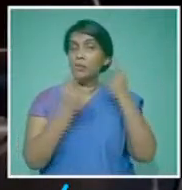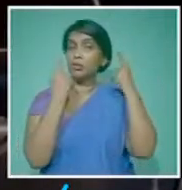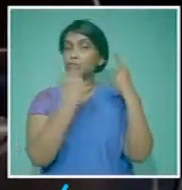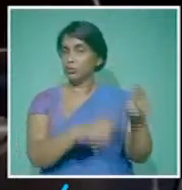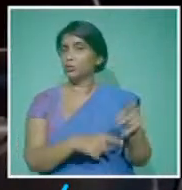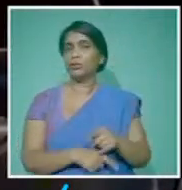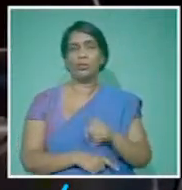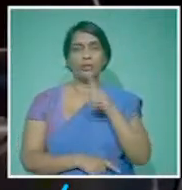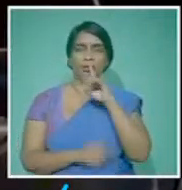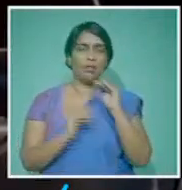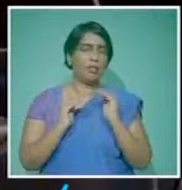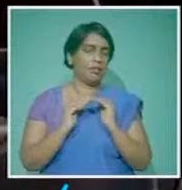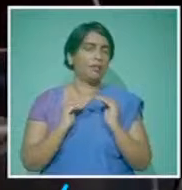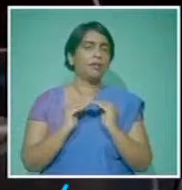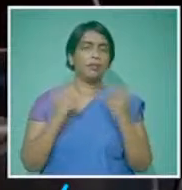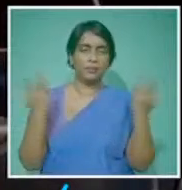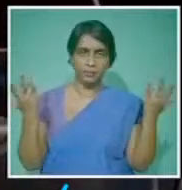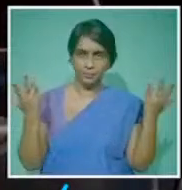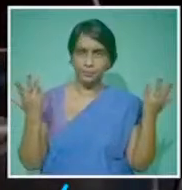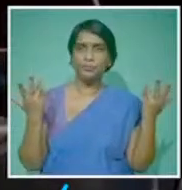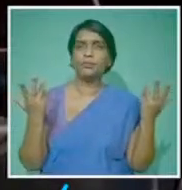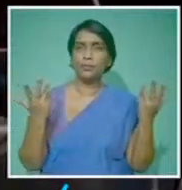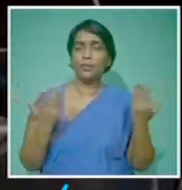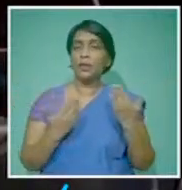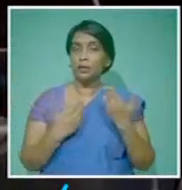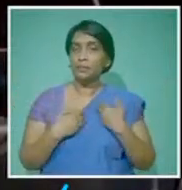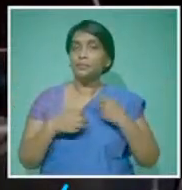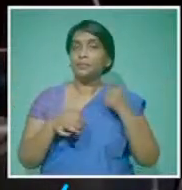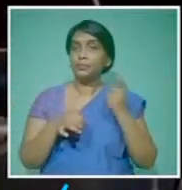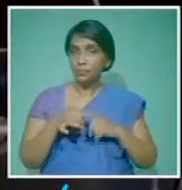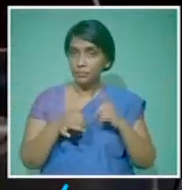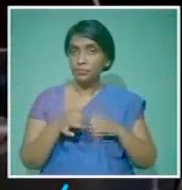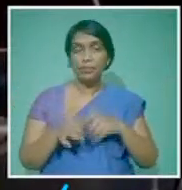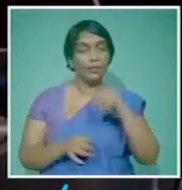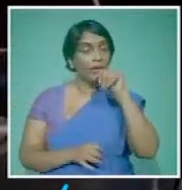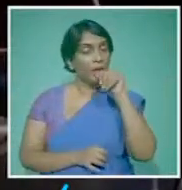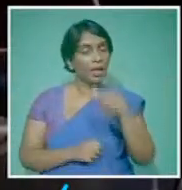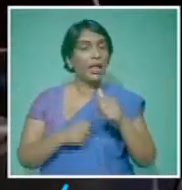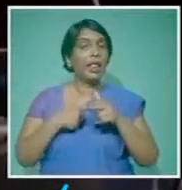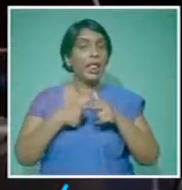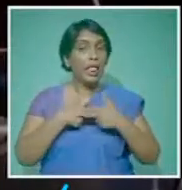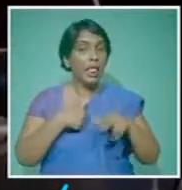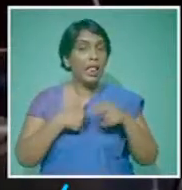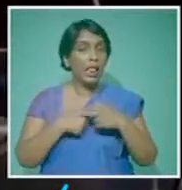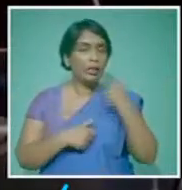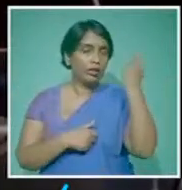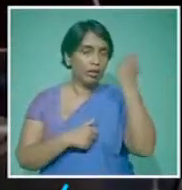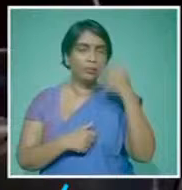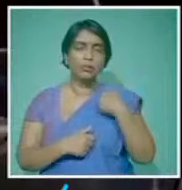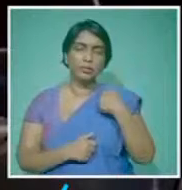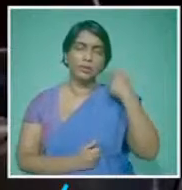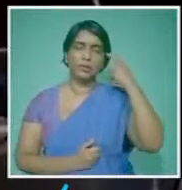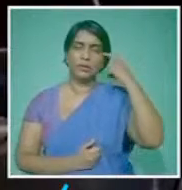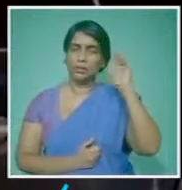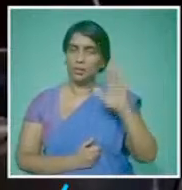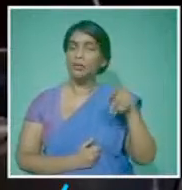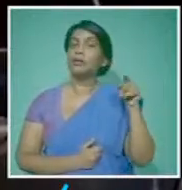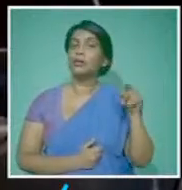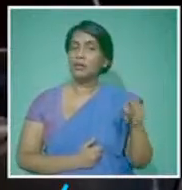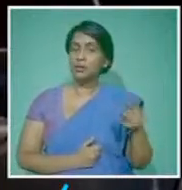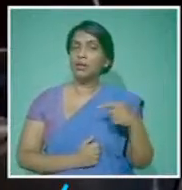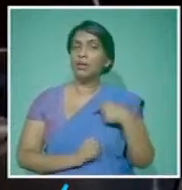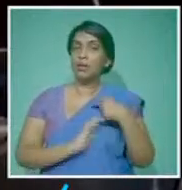එක සදාචාරාත්මක නැහැ අපි මේ ප්‍රශ්නෙට ඇත්තම හේතු හෙව්වොත් අපි හිතන්න වෙනවා මේ